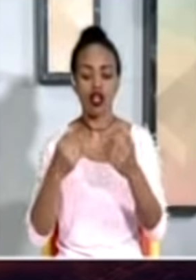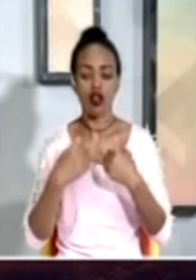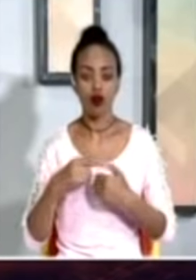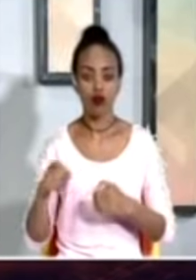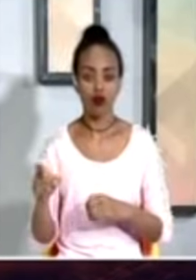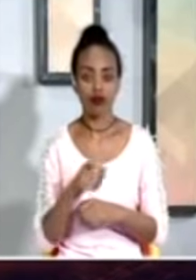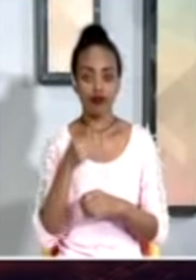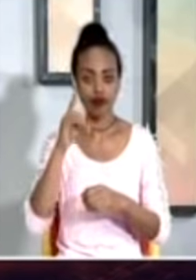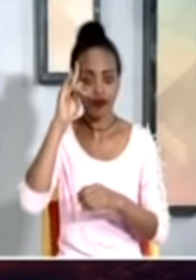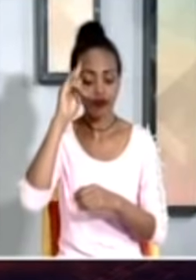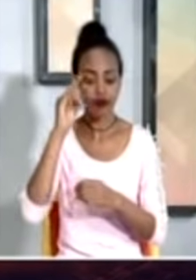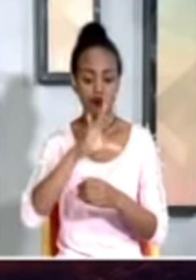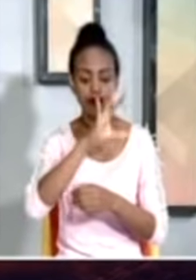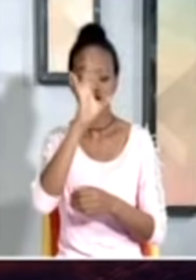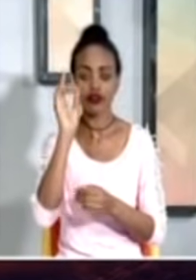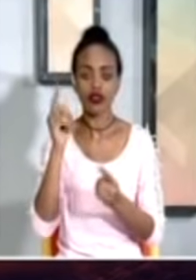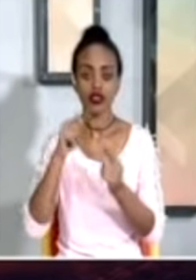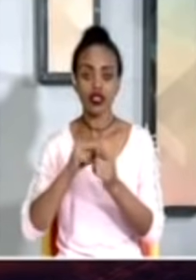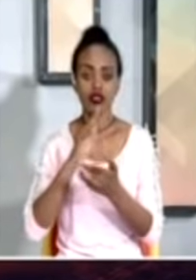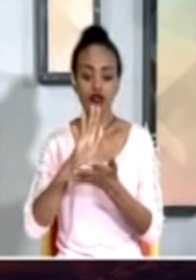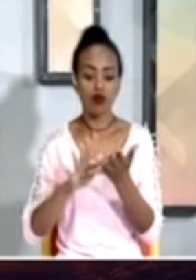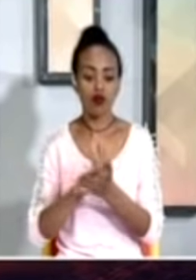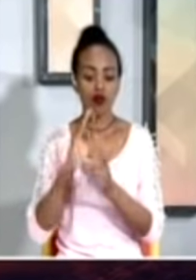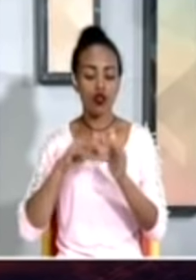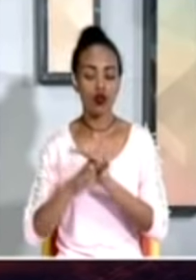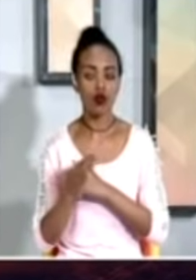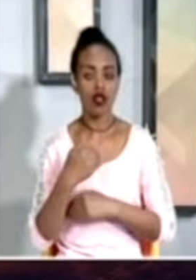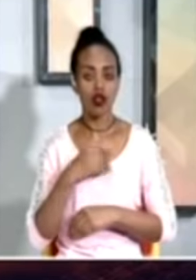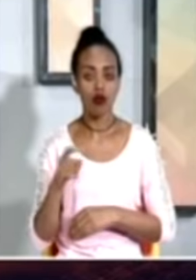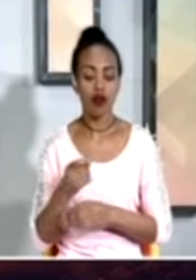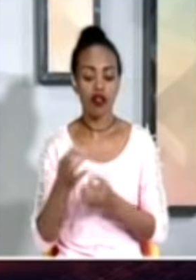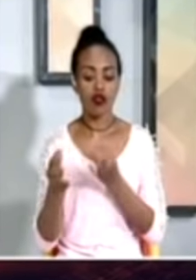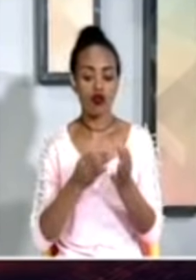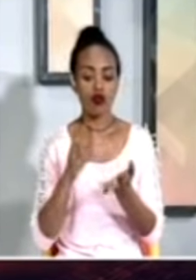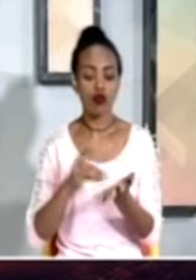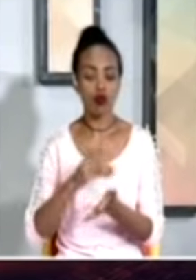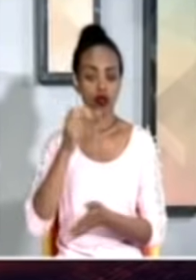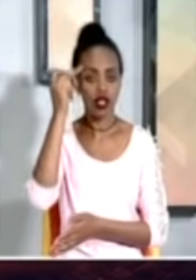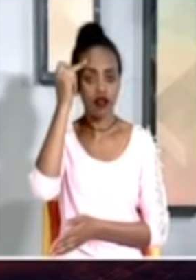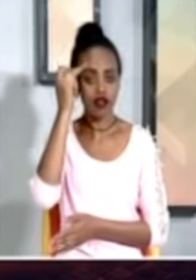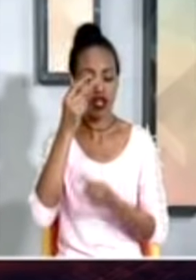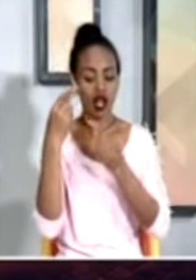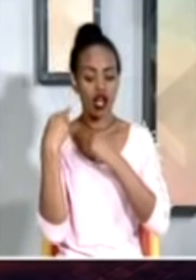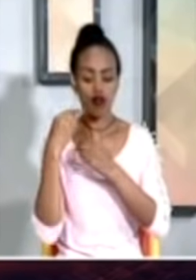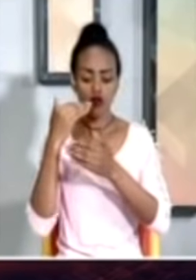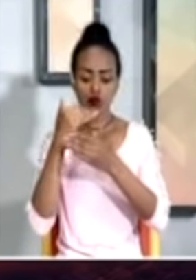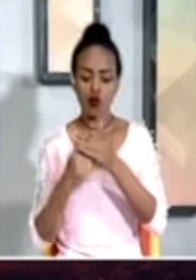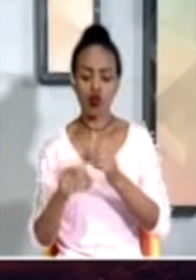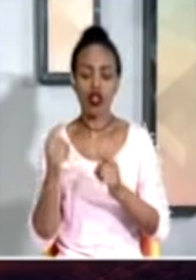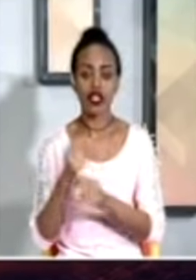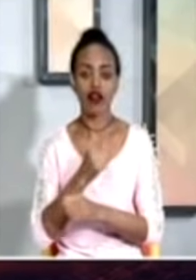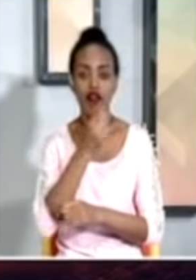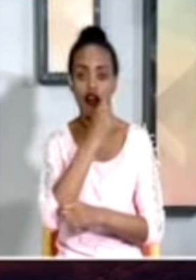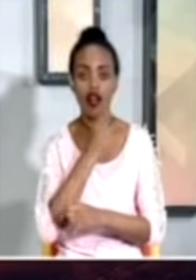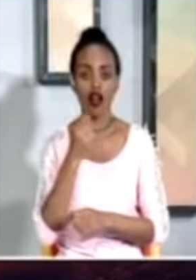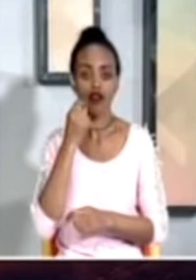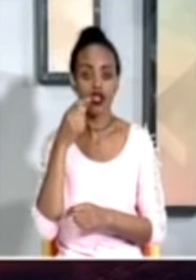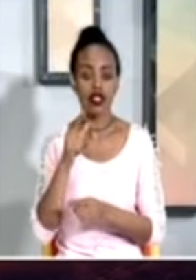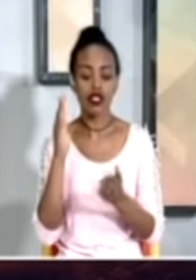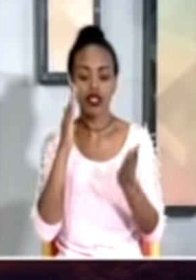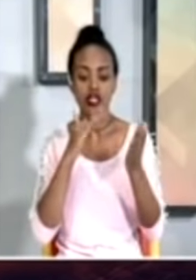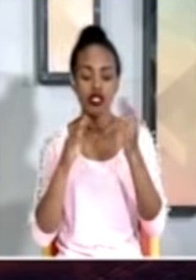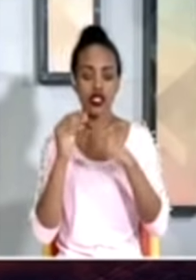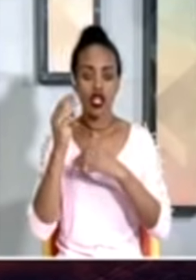ምህላዎምን ንዞባ ቅርን ኣፍሪካ ናብ ዝኸፍአ ሕምስምስ የእትዋ ምህላዎም ዝሓበሩ ዶክተር ደብረፅዮን ሓላፍነት ዝጎደሎ ተግባር ኣብዪ ኣሕመድን ነቲ